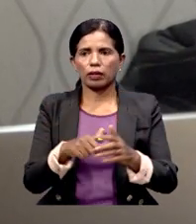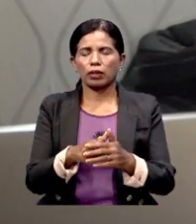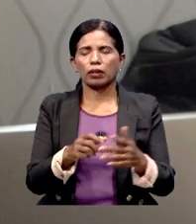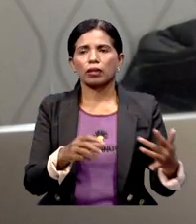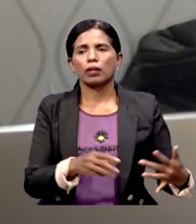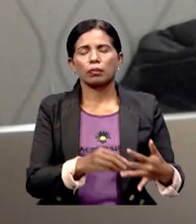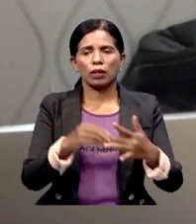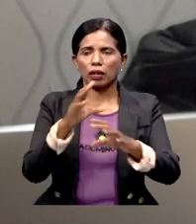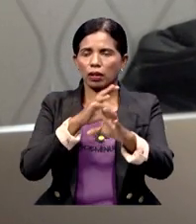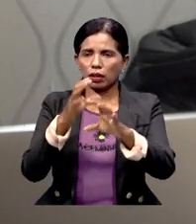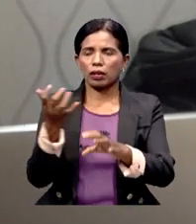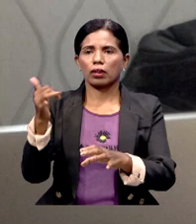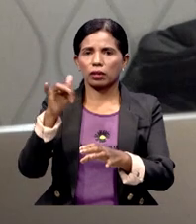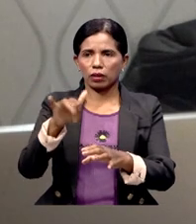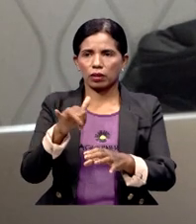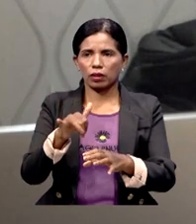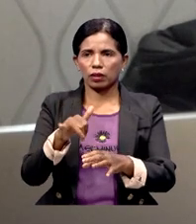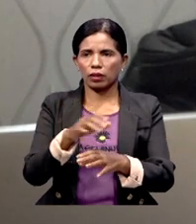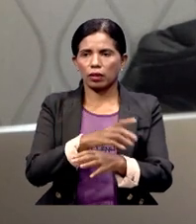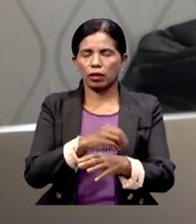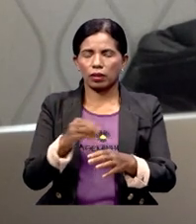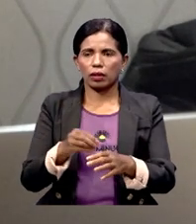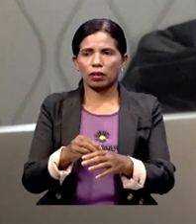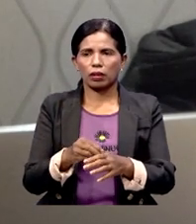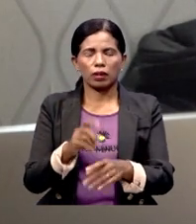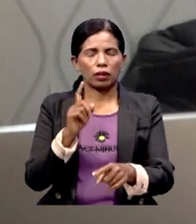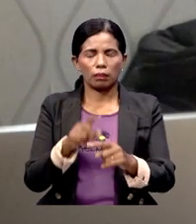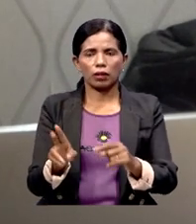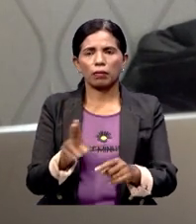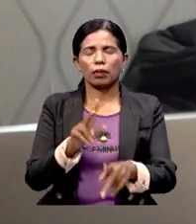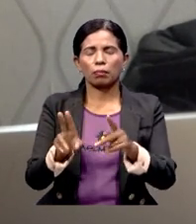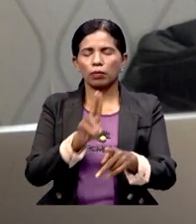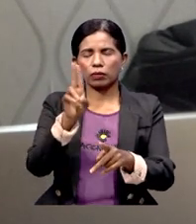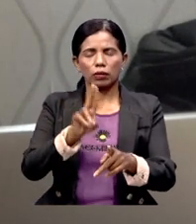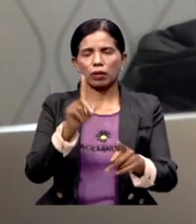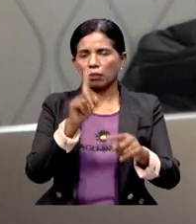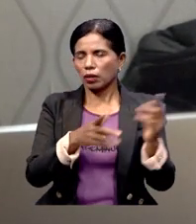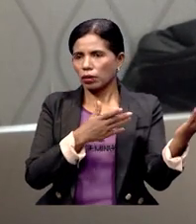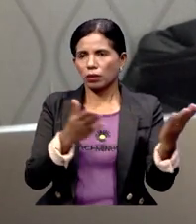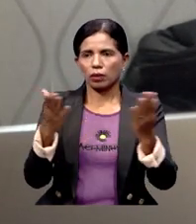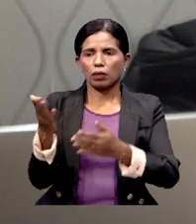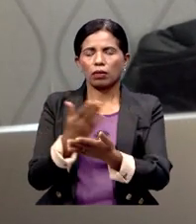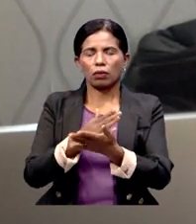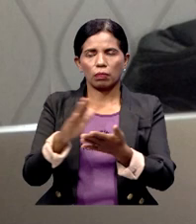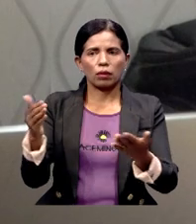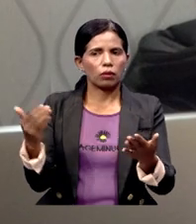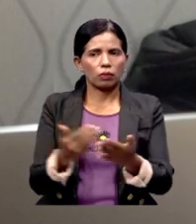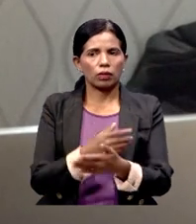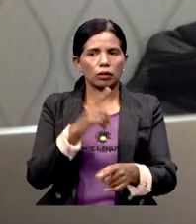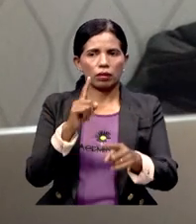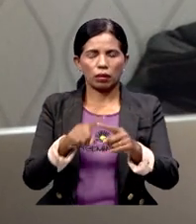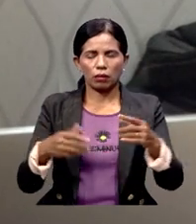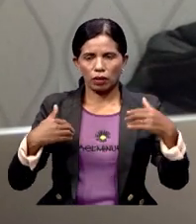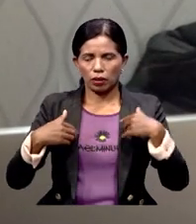sen ne be maka segunda maun sen ne konvin dalikan atamon ne ola de tu xera fum para la bel fi